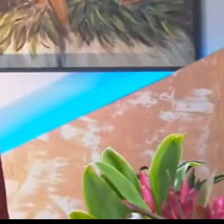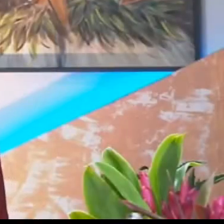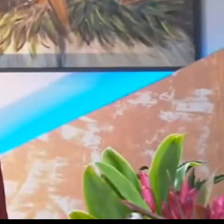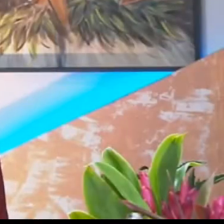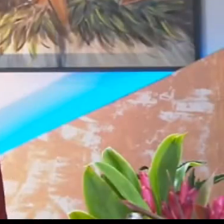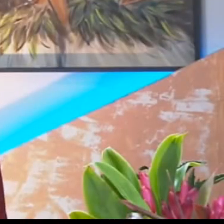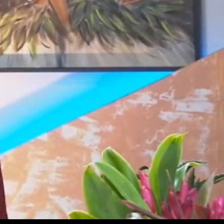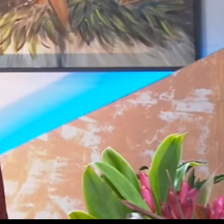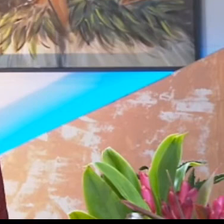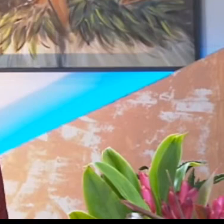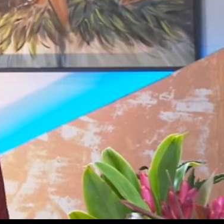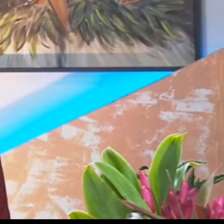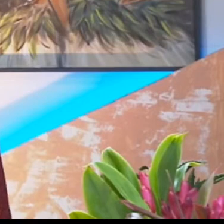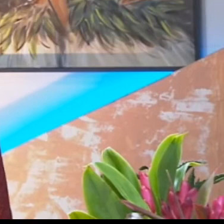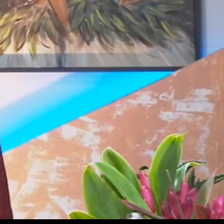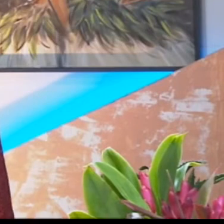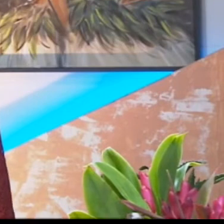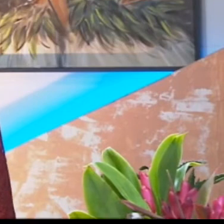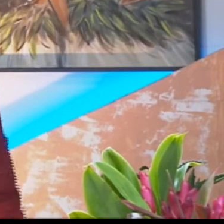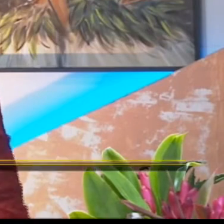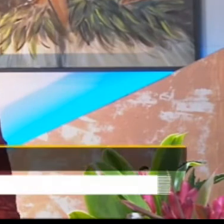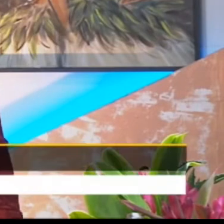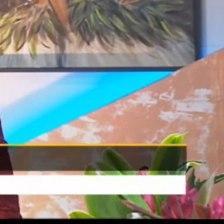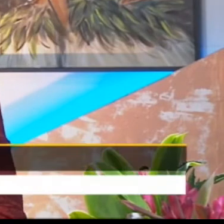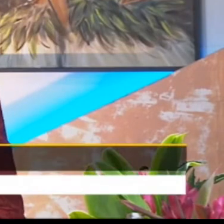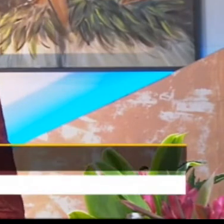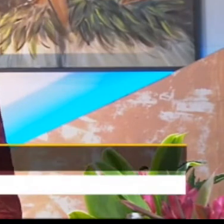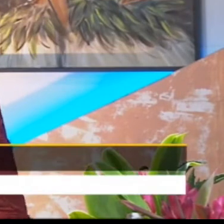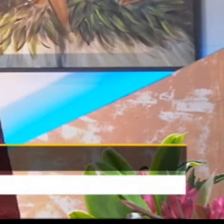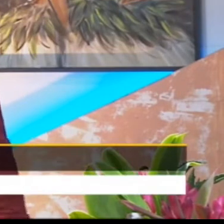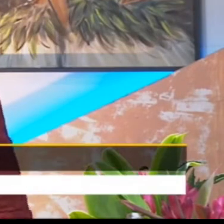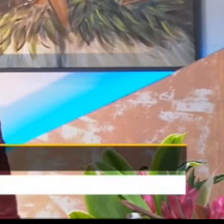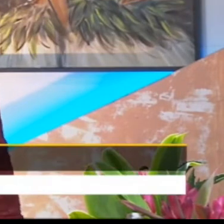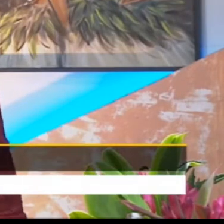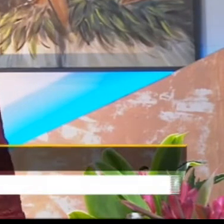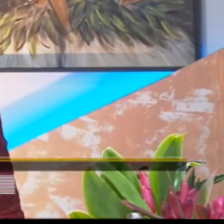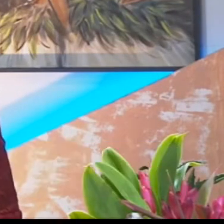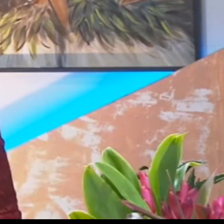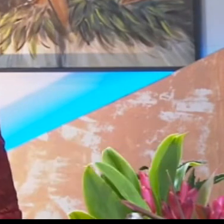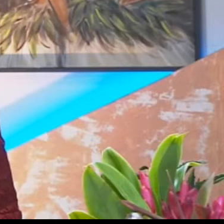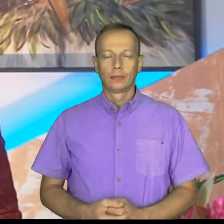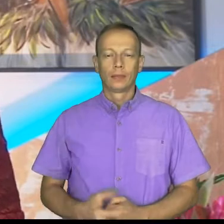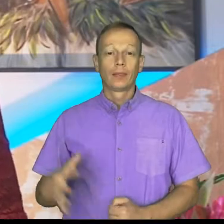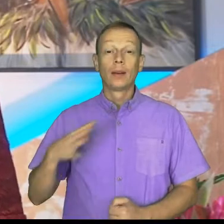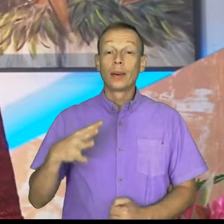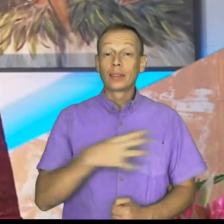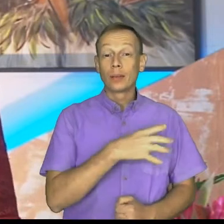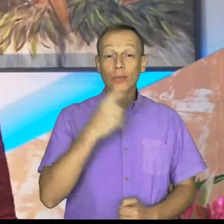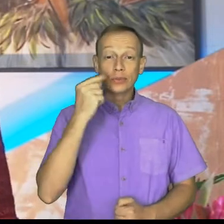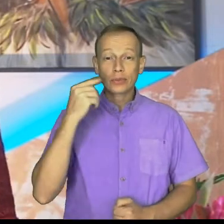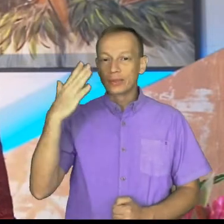Oia ia e mere hiaorana i to tato wharere ai te ewatea mai o nei atu I te iene tahua no whare maohine me oa oaro. Madame,